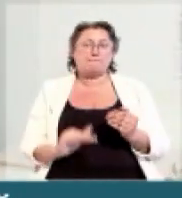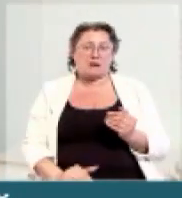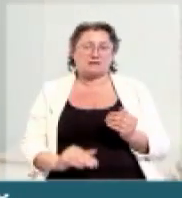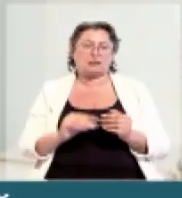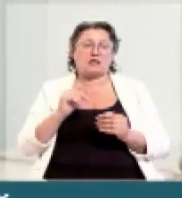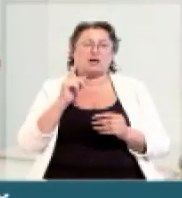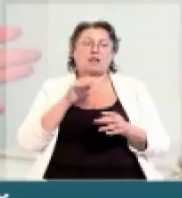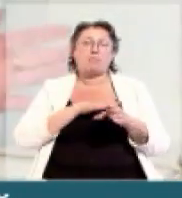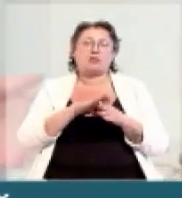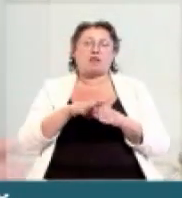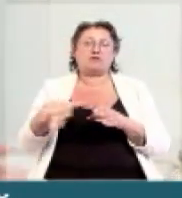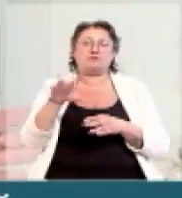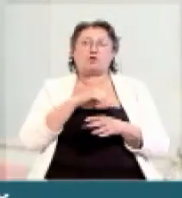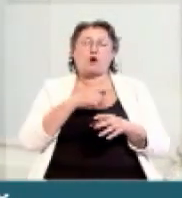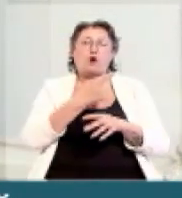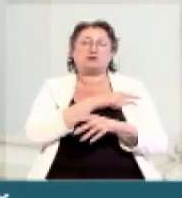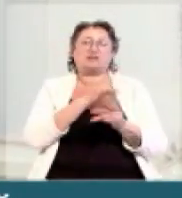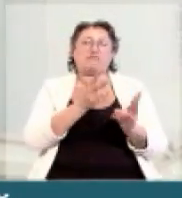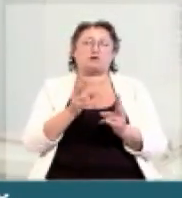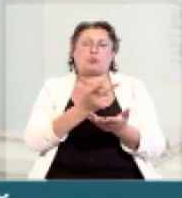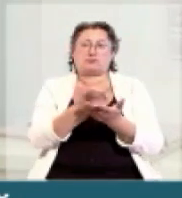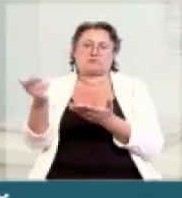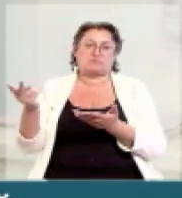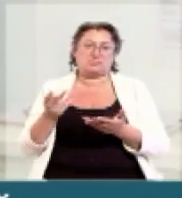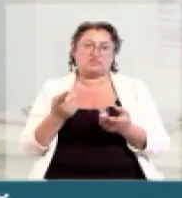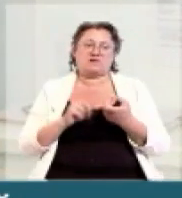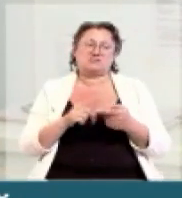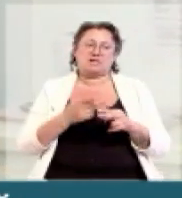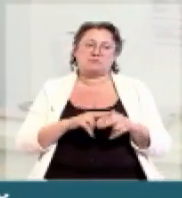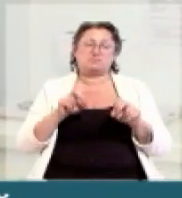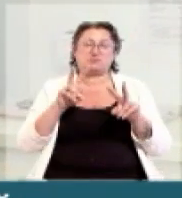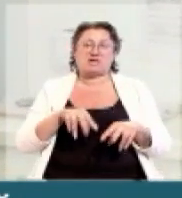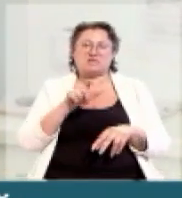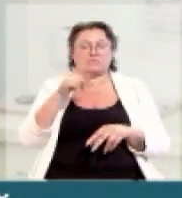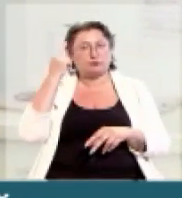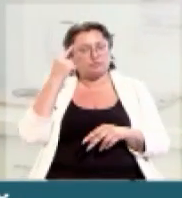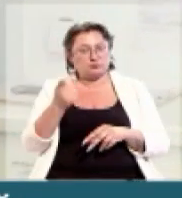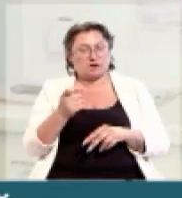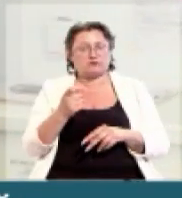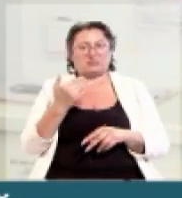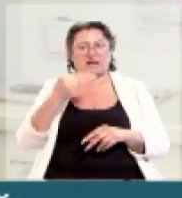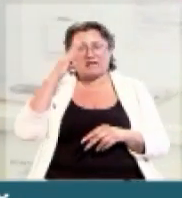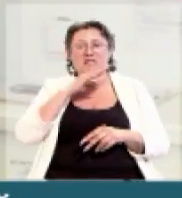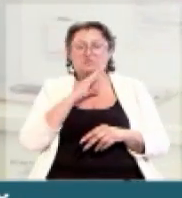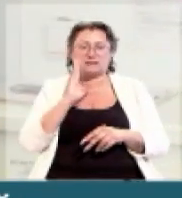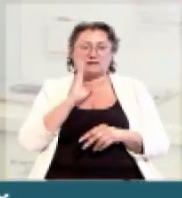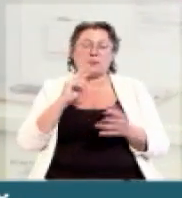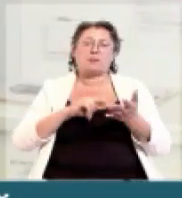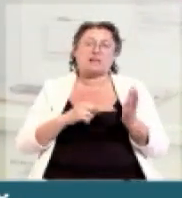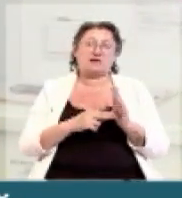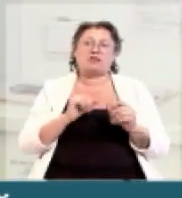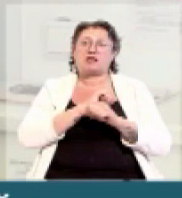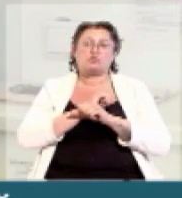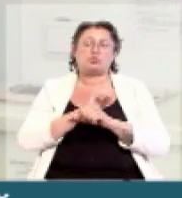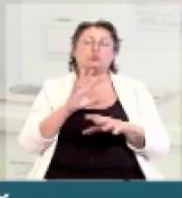пациенты буквально наполняют все отделение травматологии. В связи с этим специалисты предупреждают их родителей планировать